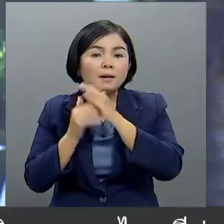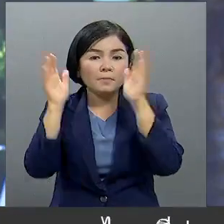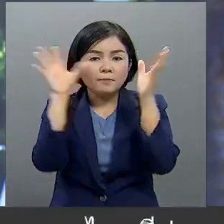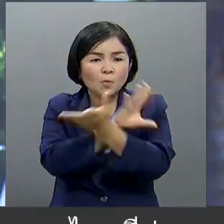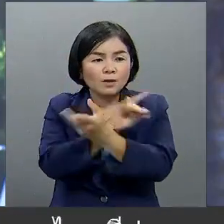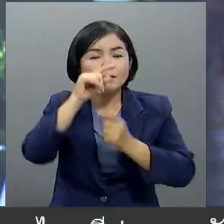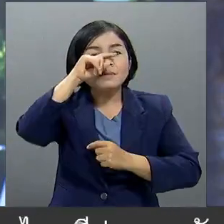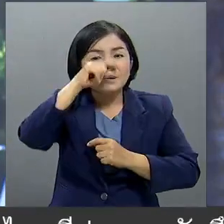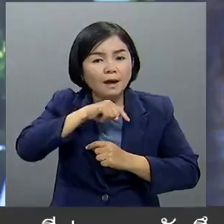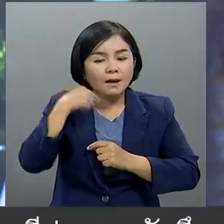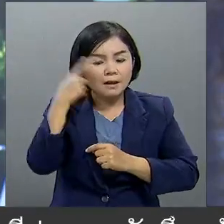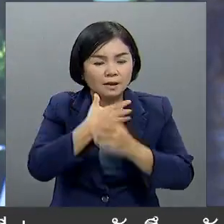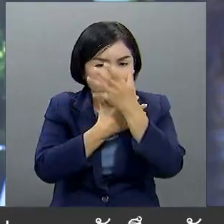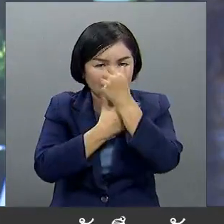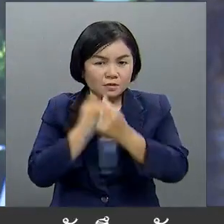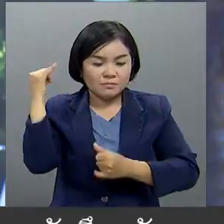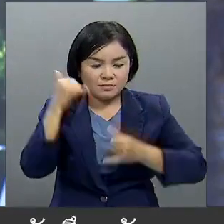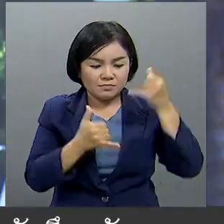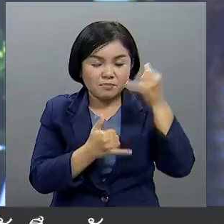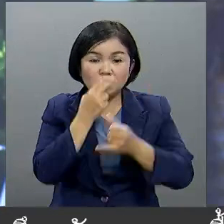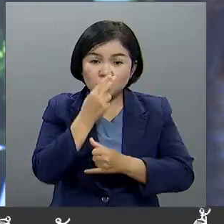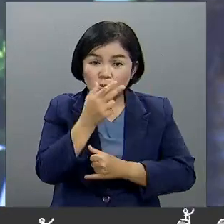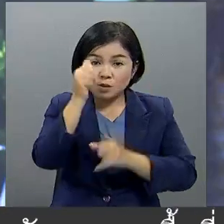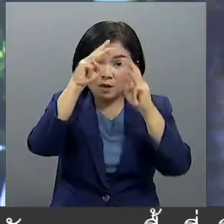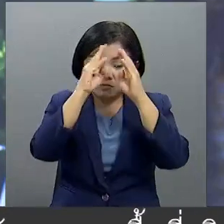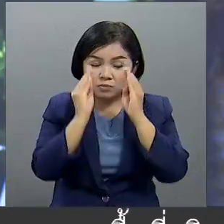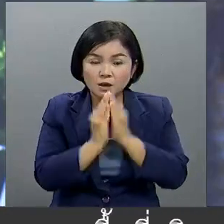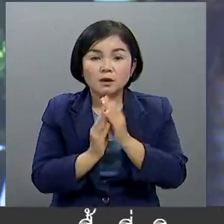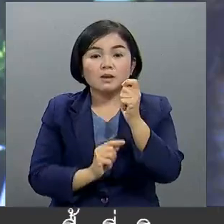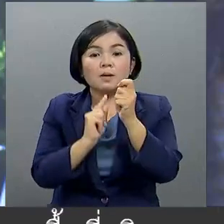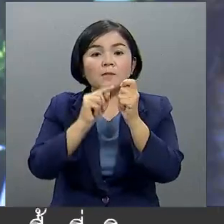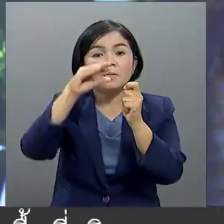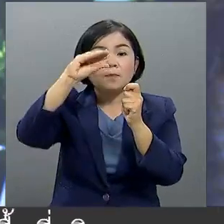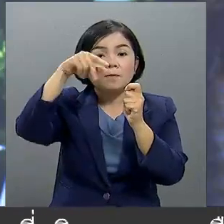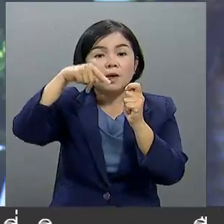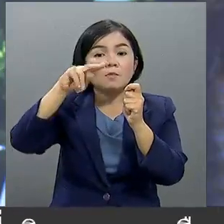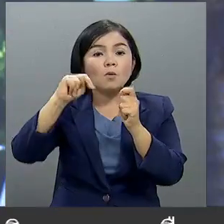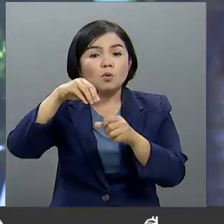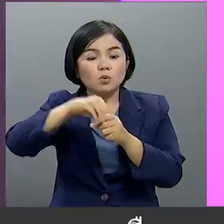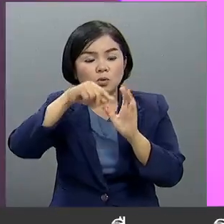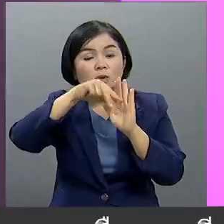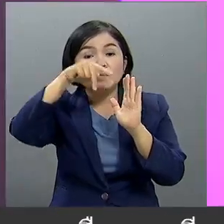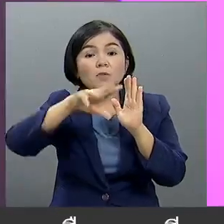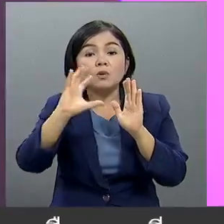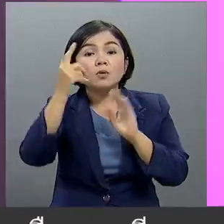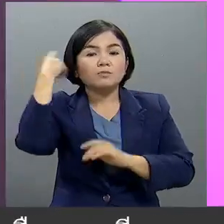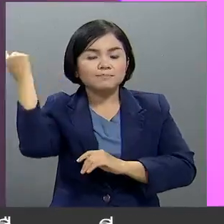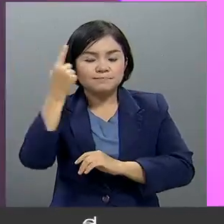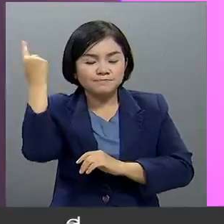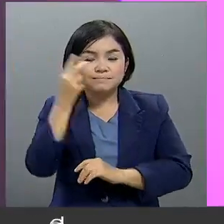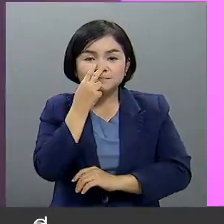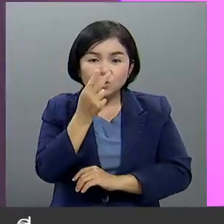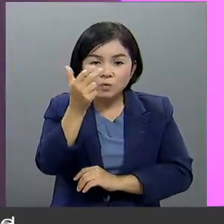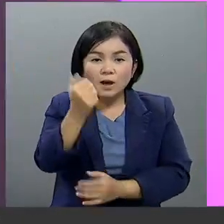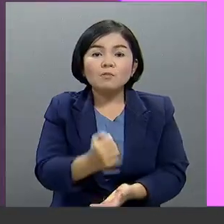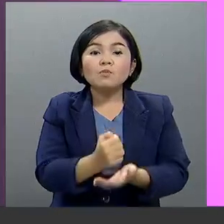ใจก็วัดไผ่ขอน้ำอยู่ที่อำเภอพรหมพิรามจังหวัดพิษณุโลกนั่นเองนะคะ ไปเที่ยวชมกันได้นะไปช่วยกันแล้วก็บางทีเนี่